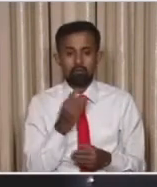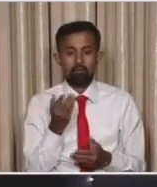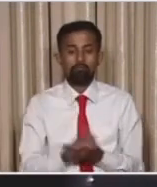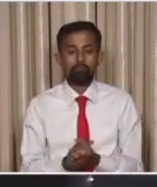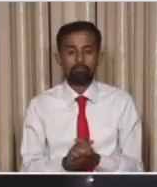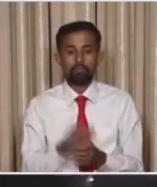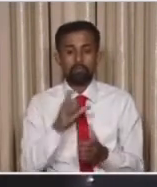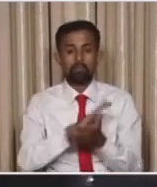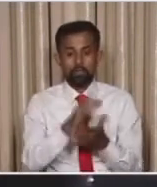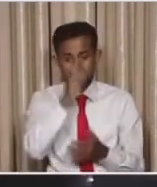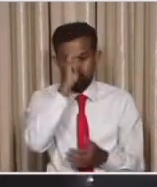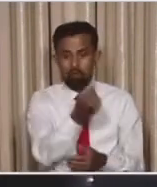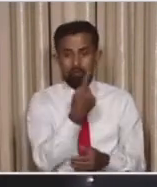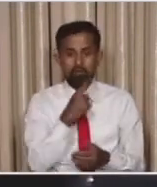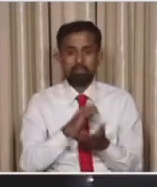කියලා. චන්දසේන